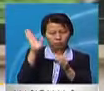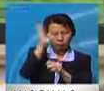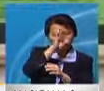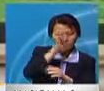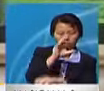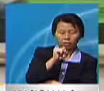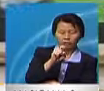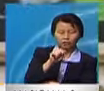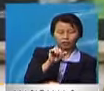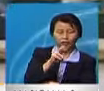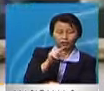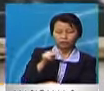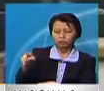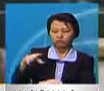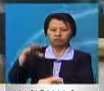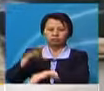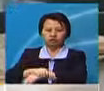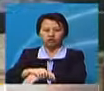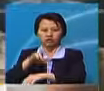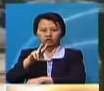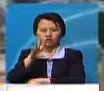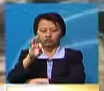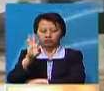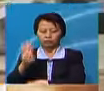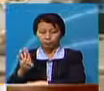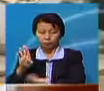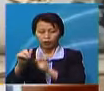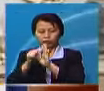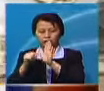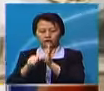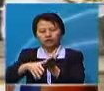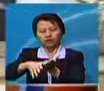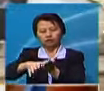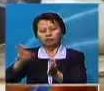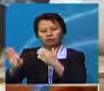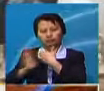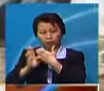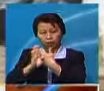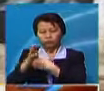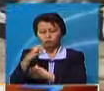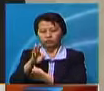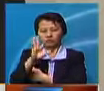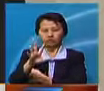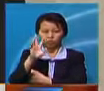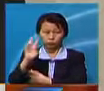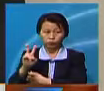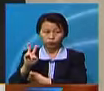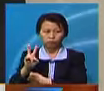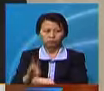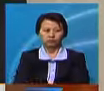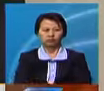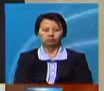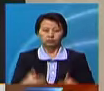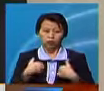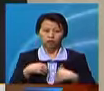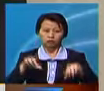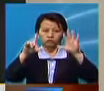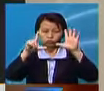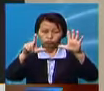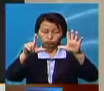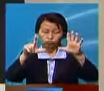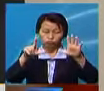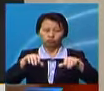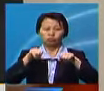Sting. Dia direman di bawah Seksyen 39B Akta Dadah Berbahaya 1952. Ada 7 replika kuda